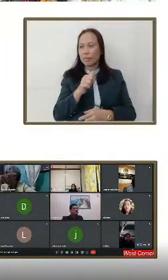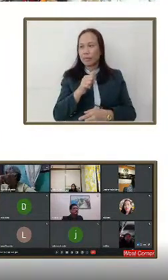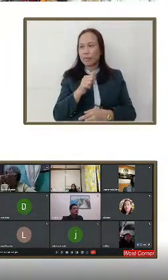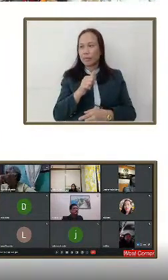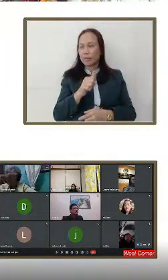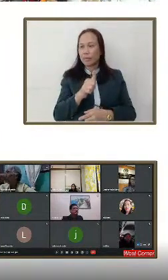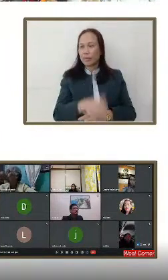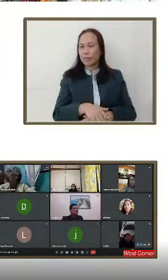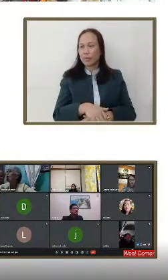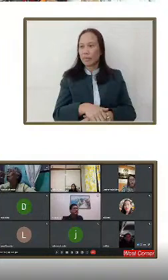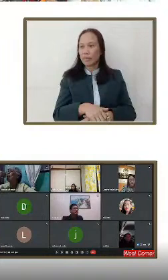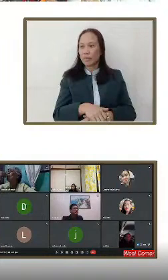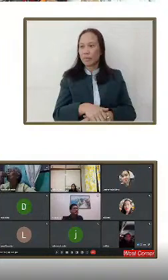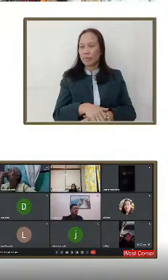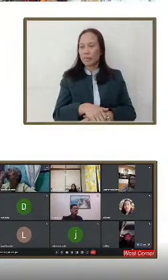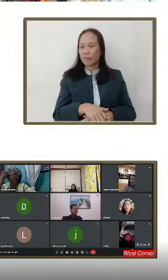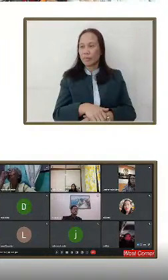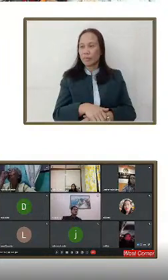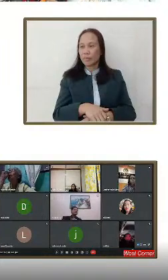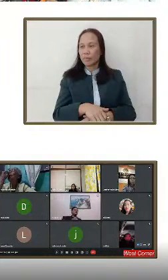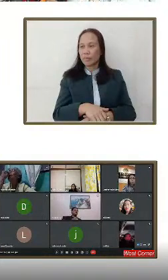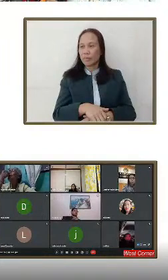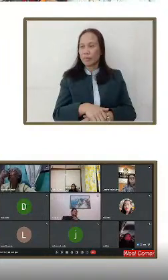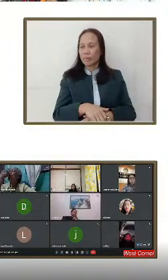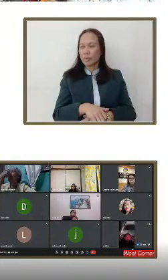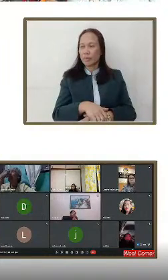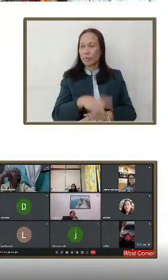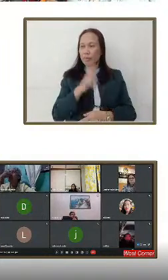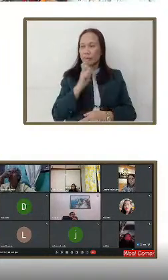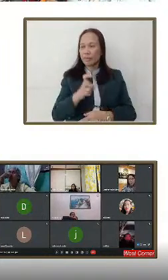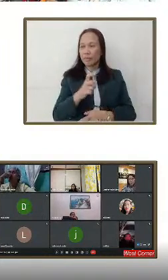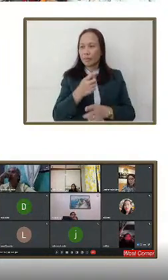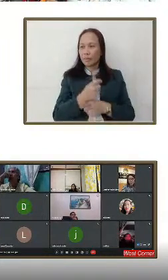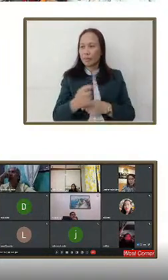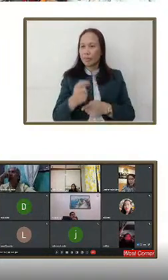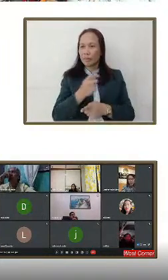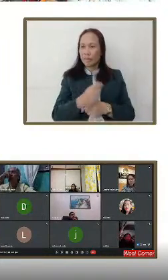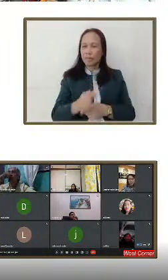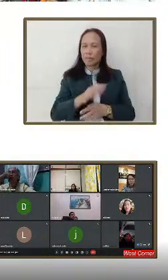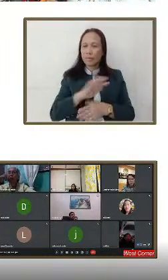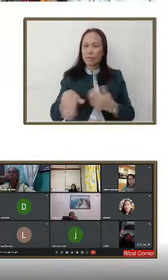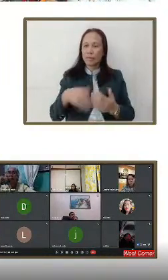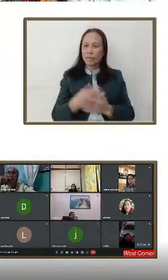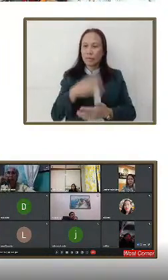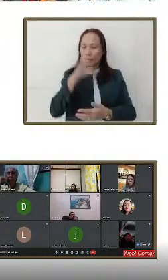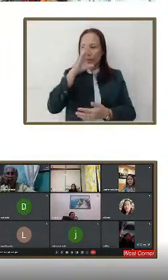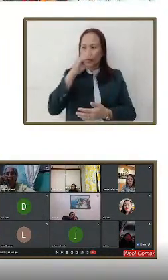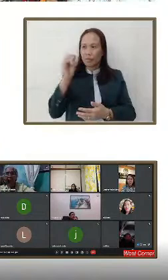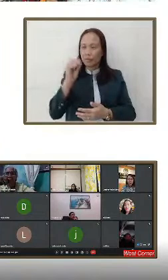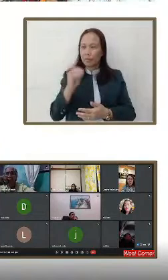ang mga gentlemen na to, itong mga lalaking ito na maging lalaki.